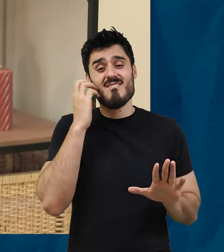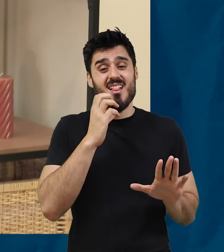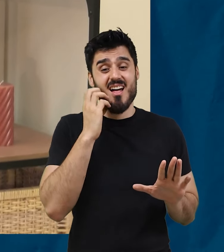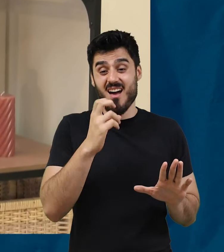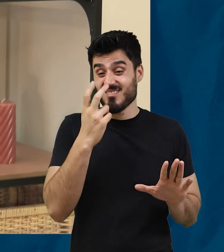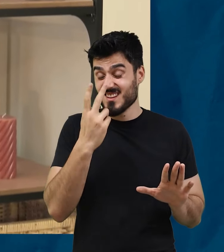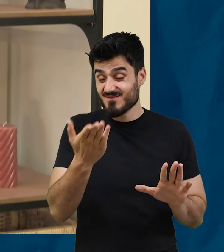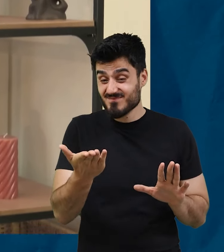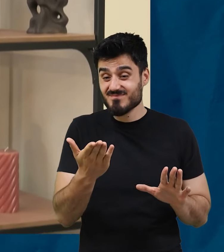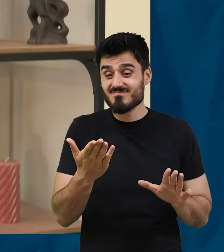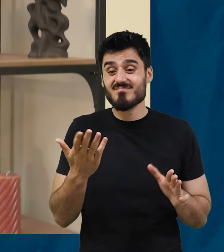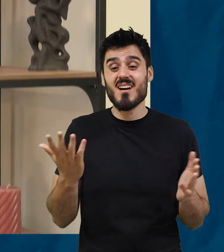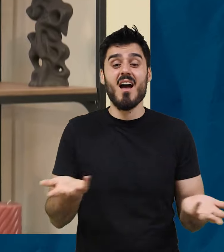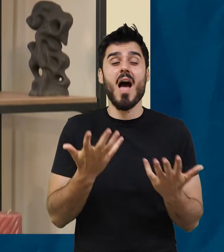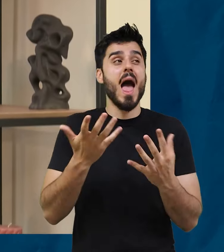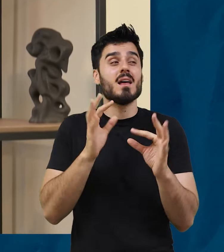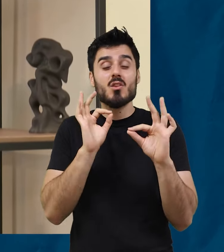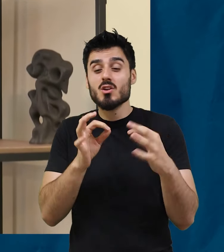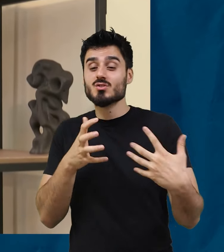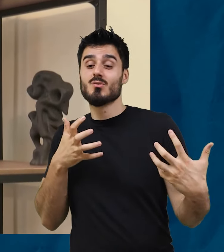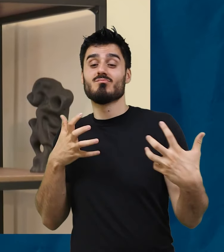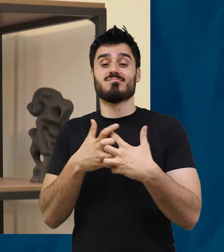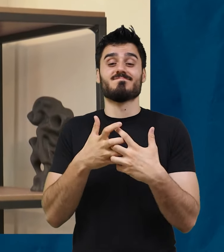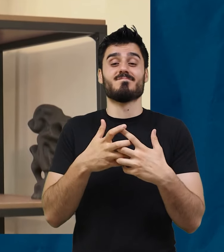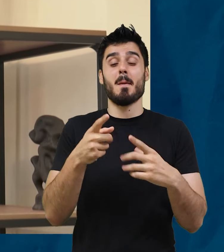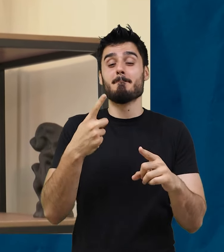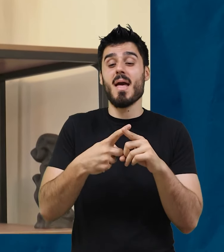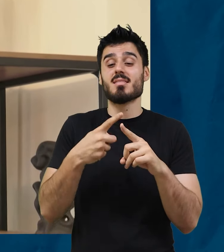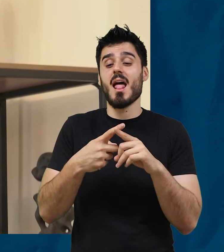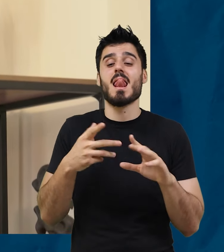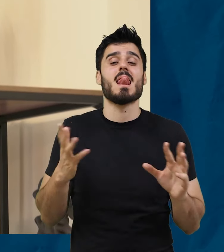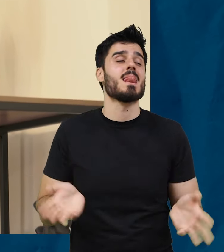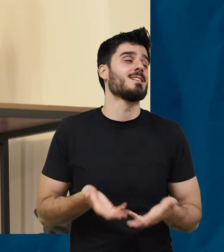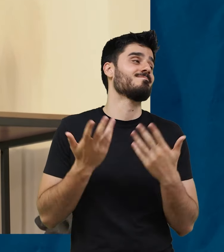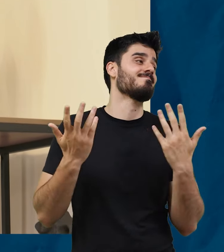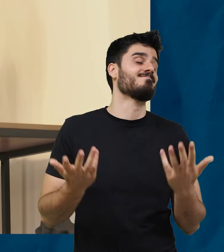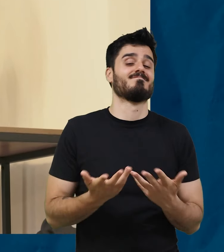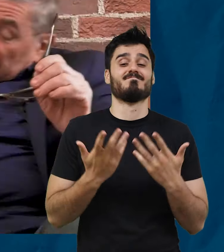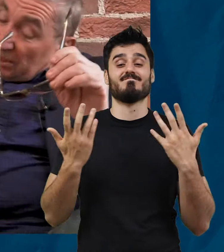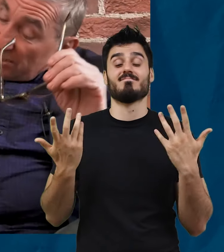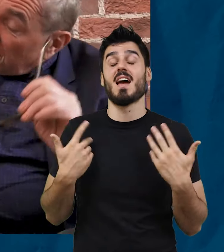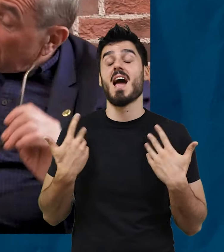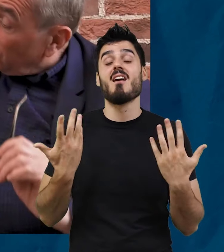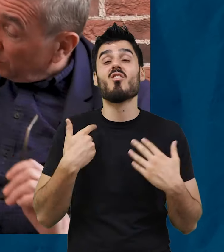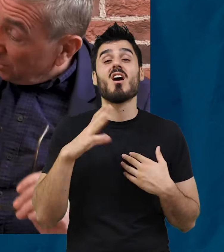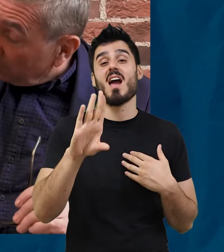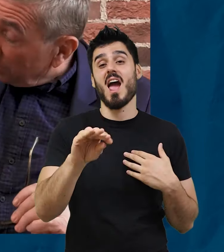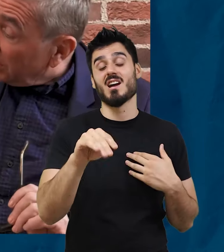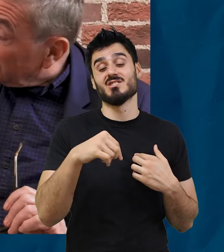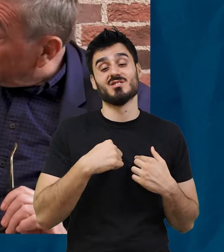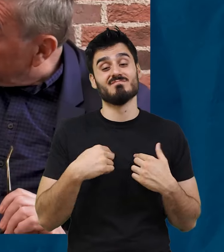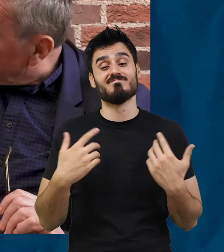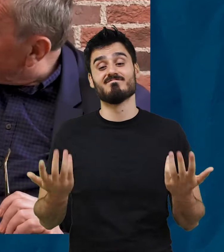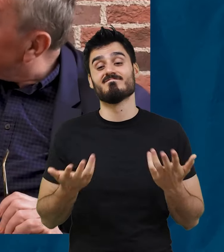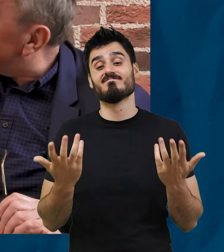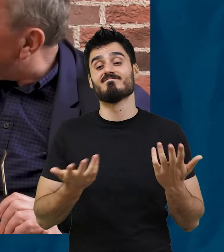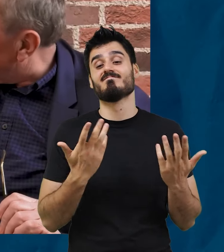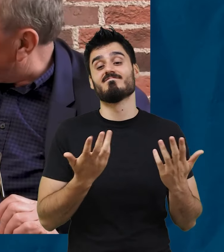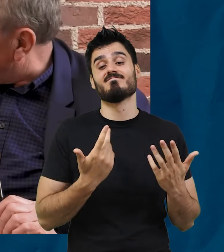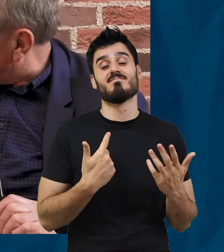това дъб, как сте го съчетали с метала? Просто, да. Как да кажа, ако имах шапка, щях да сваля